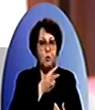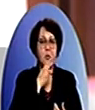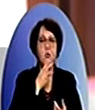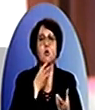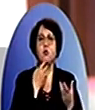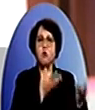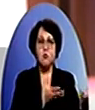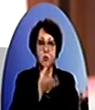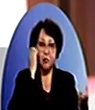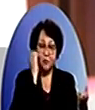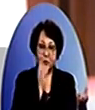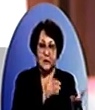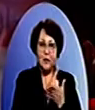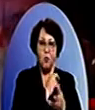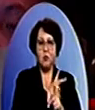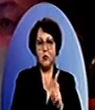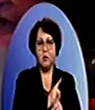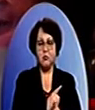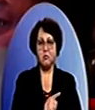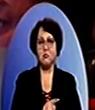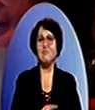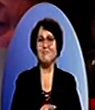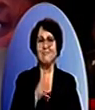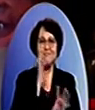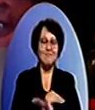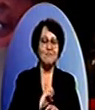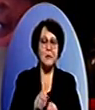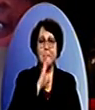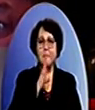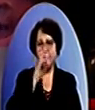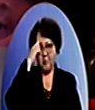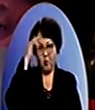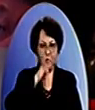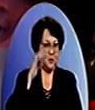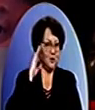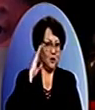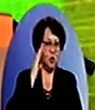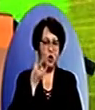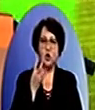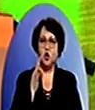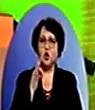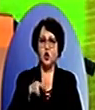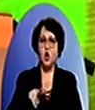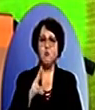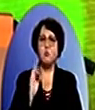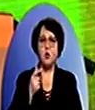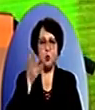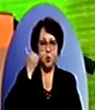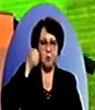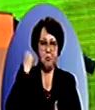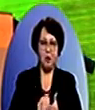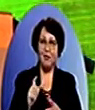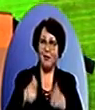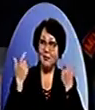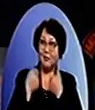газар дээр зохион байгуулсан байх ёстой байх. Монгол улсын цэргийн номлол удахгүй батлагдана. Энэ номлол нь дайны нөхцөлд зэвсэгт хүчин